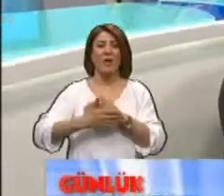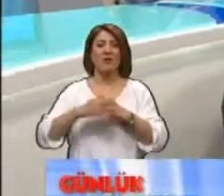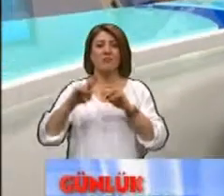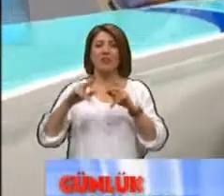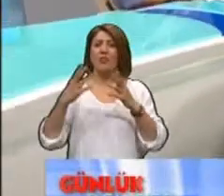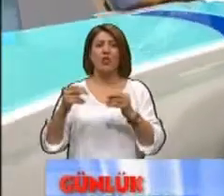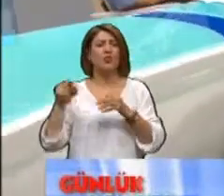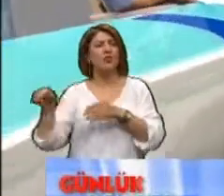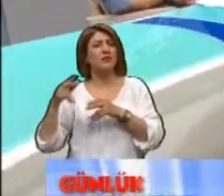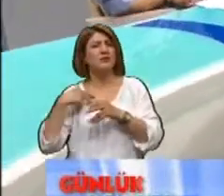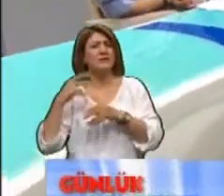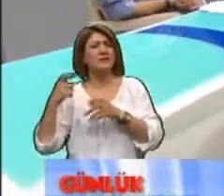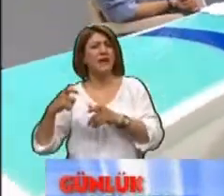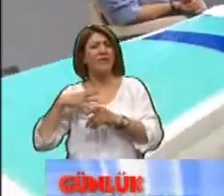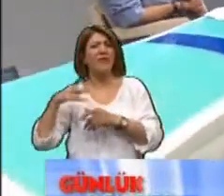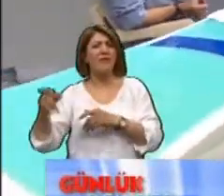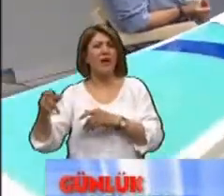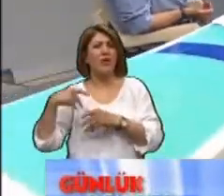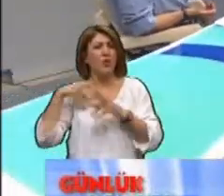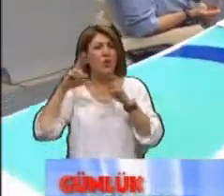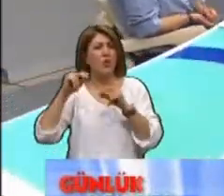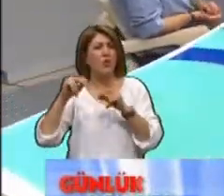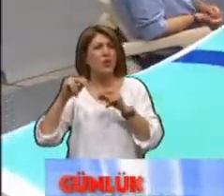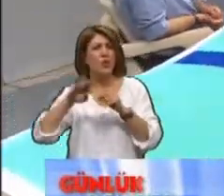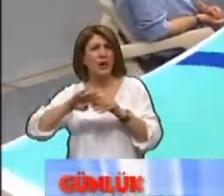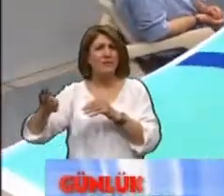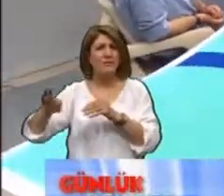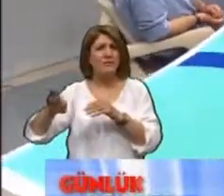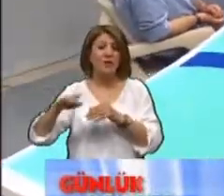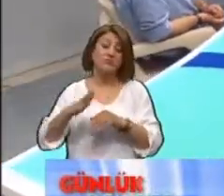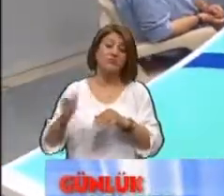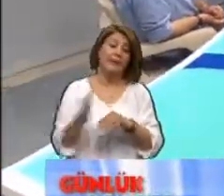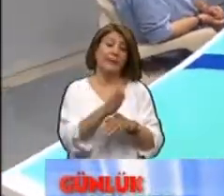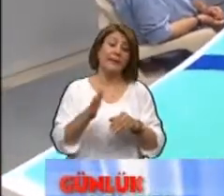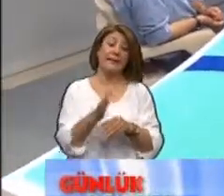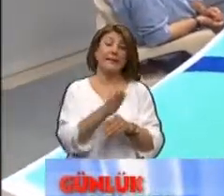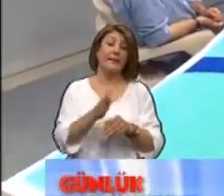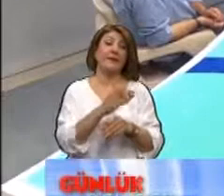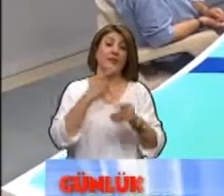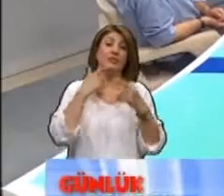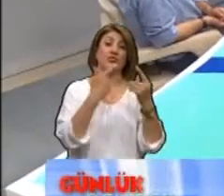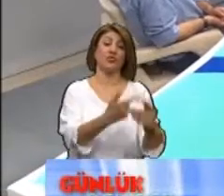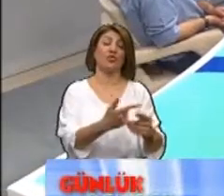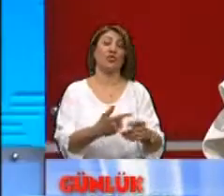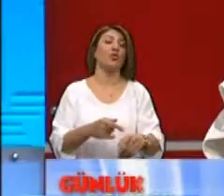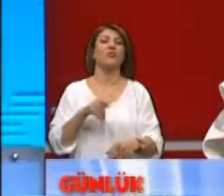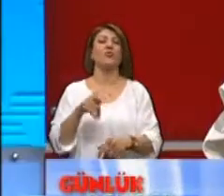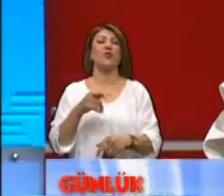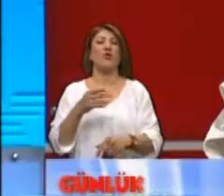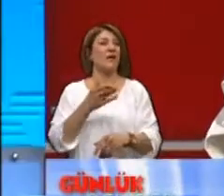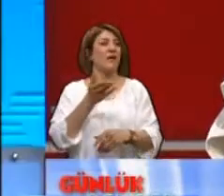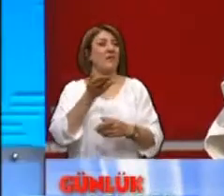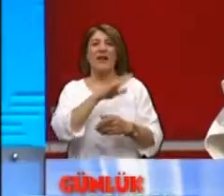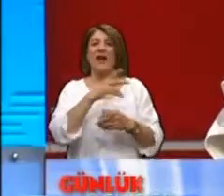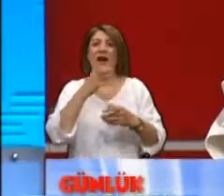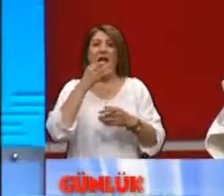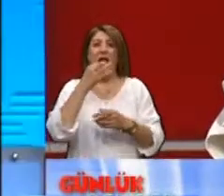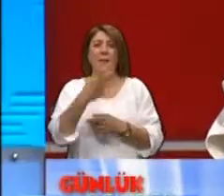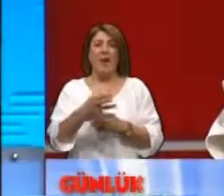yani? Buyur geç mi hareket yok, mi yapıyor? Yok hani kenara çek diyor. Kenara çek mi diyor. Bence bu diğer haberden çok farklı değil. Ya her